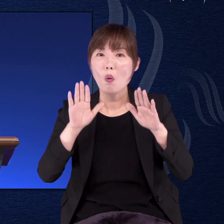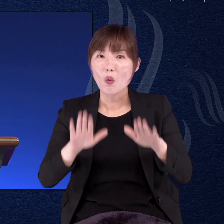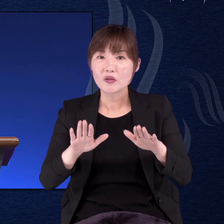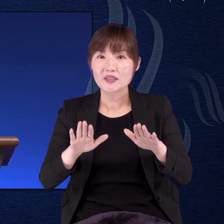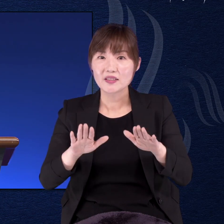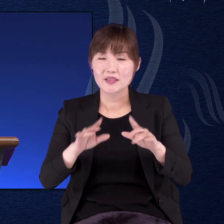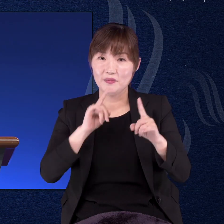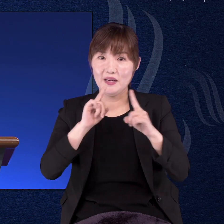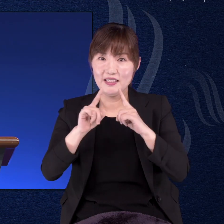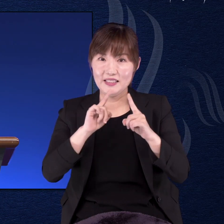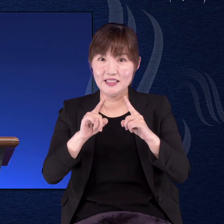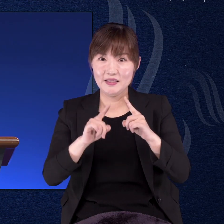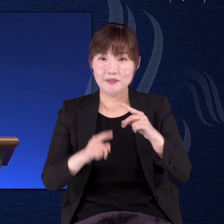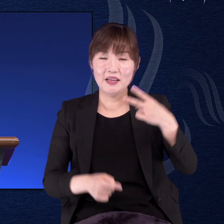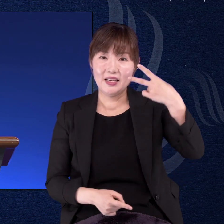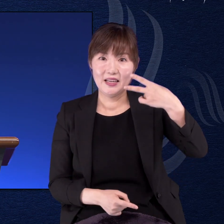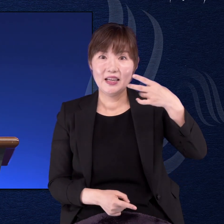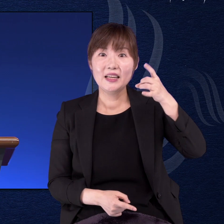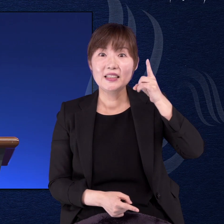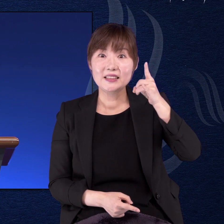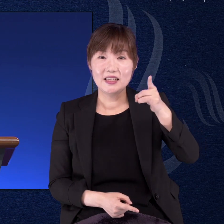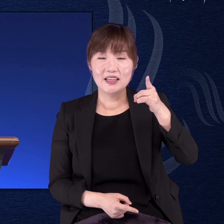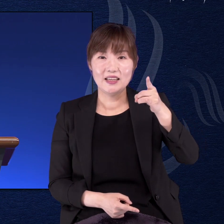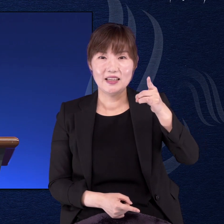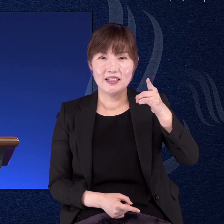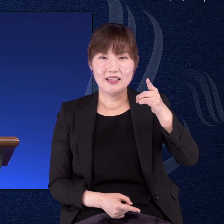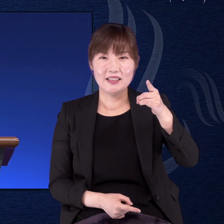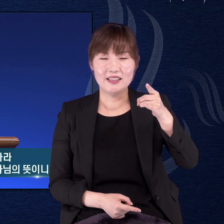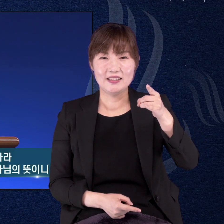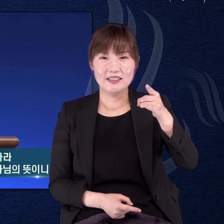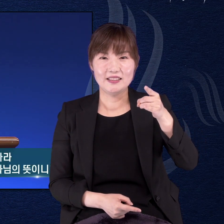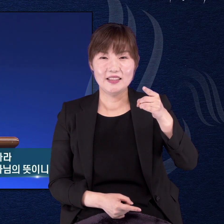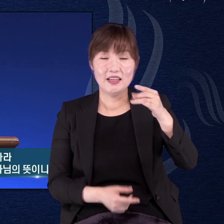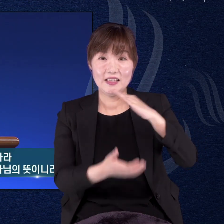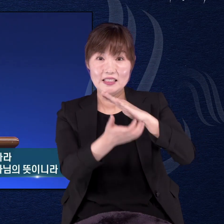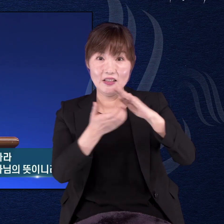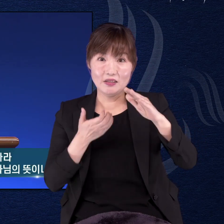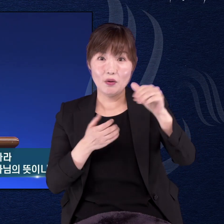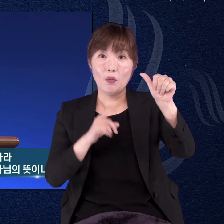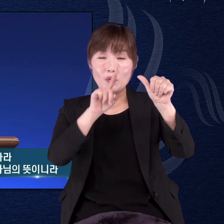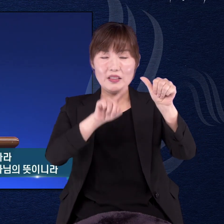데살로니가전서 5장 16절 말씀. 항상 쉬지 말고 범사에,